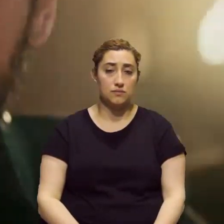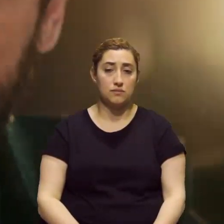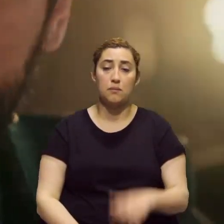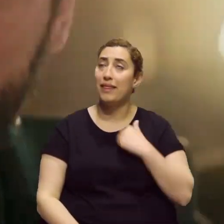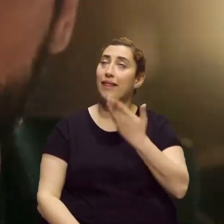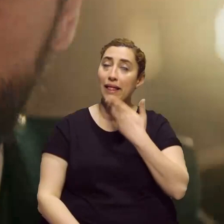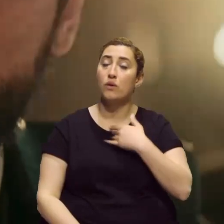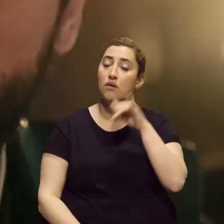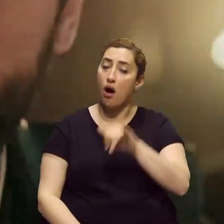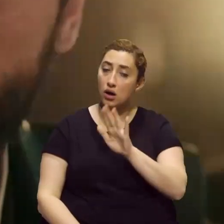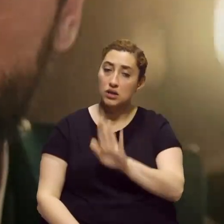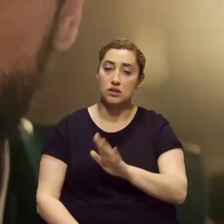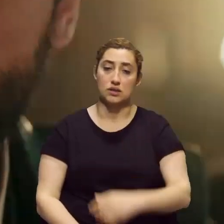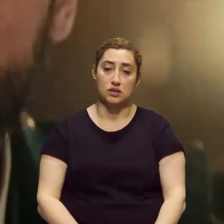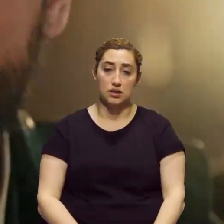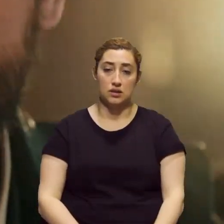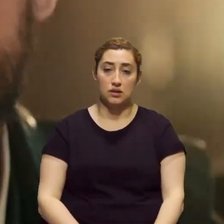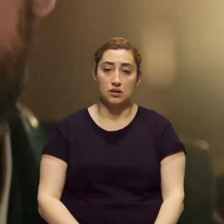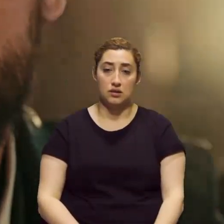Bana ne desen haklısın.